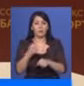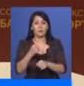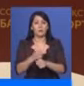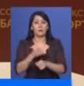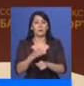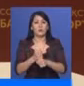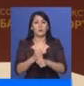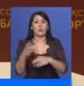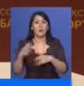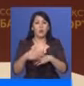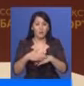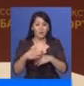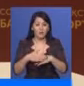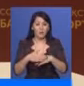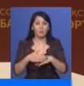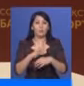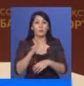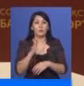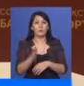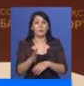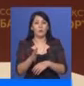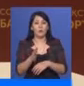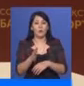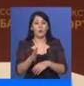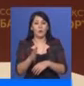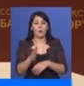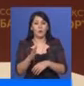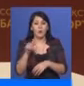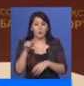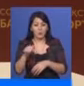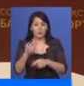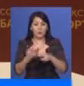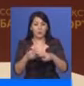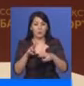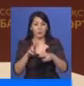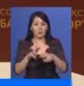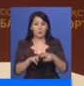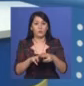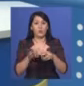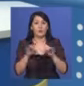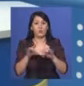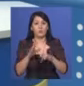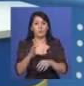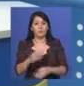үшін жауапкершілікке тартылады. Осыған байланысты түсіндірме беремін.